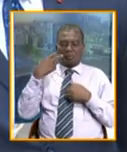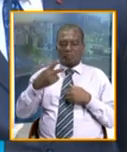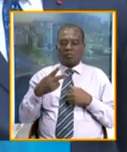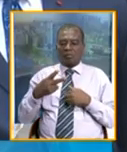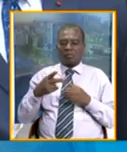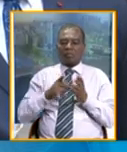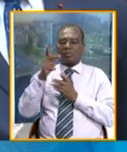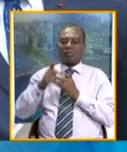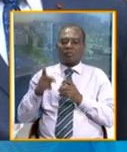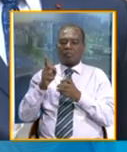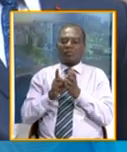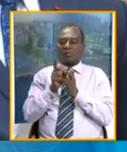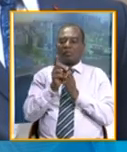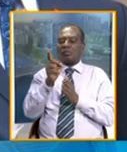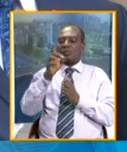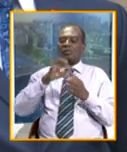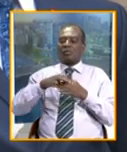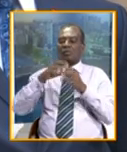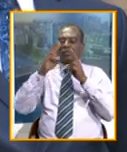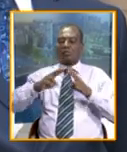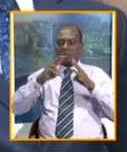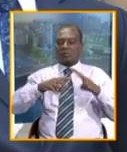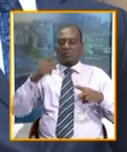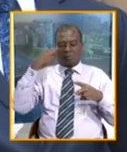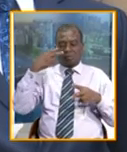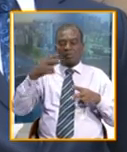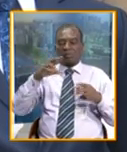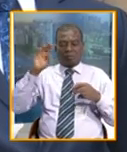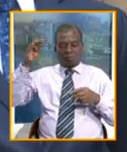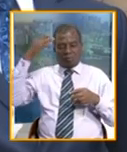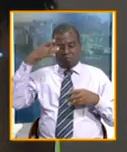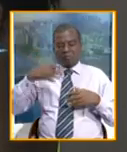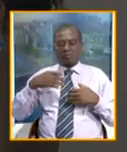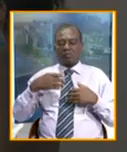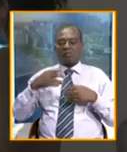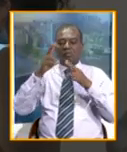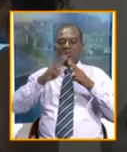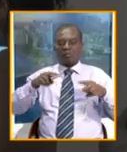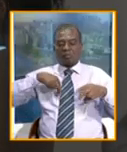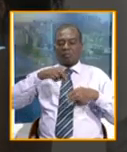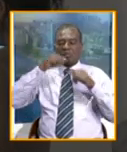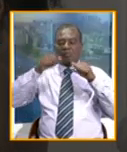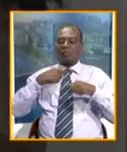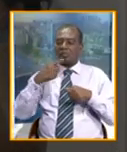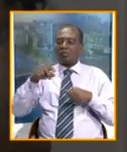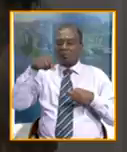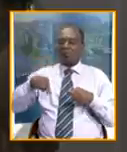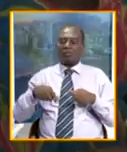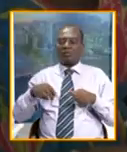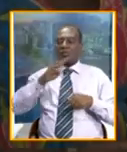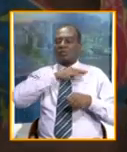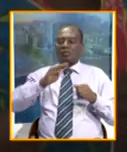le projet de développement de cette ville qui correspondait à la vision du ministère de la Ville. Nous pouvons dire que le maire de San